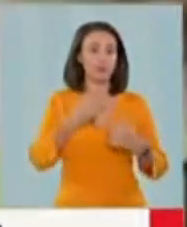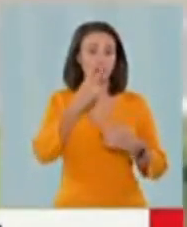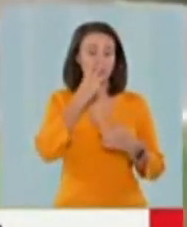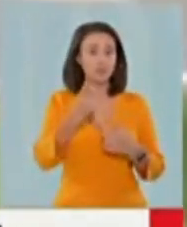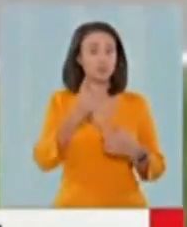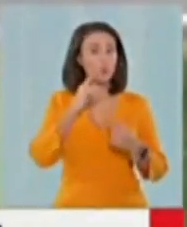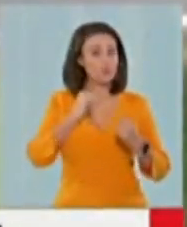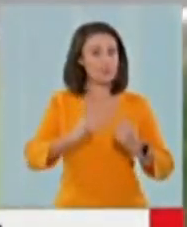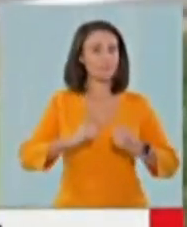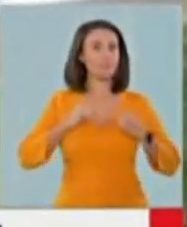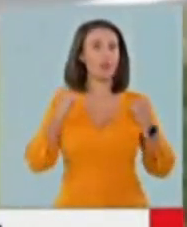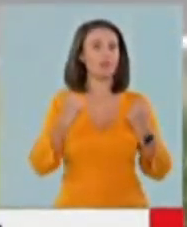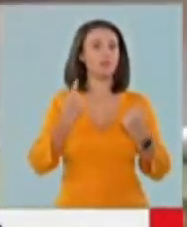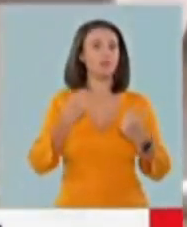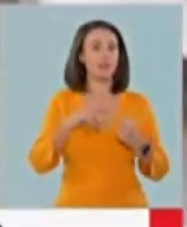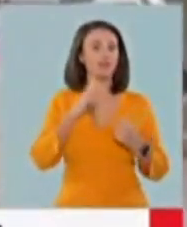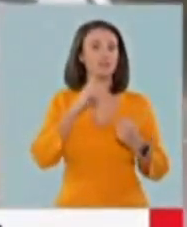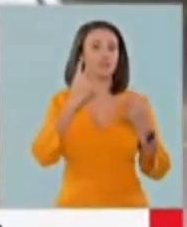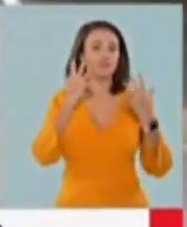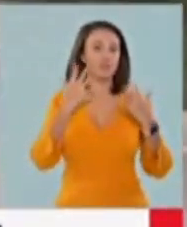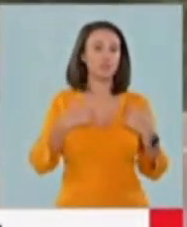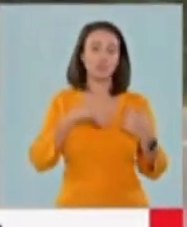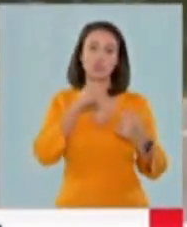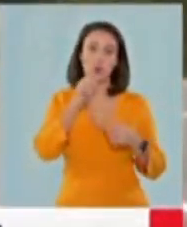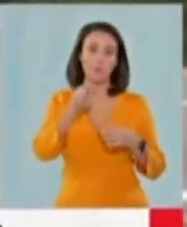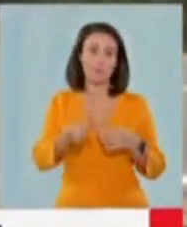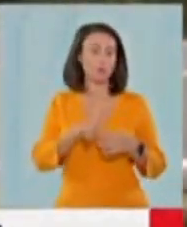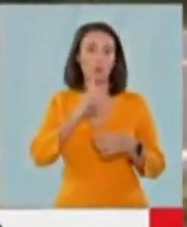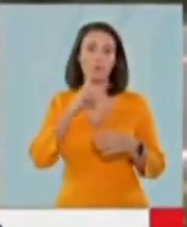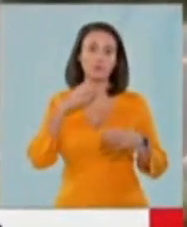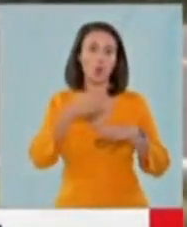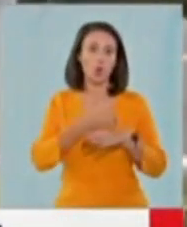aflați pe margine au tras o spirătură zdravănă, însă, din fericire, nicio persoană nu a fost rănită.